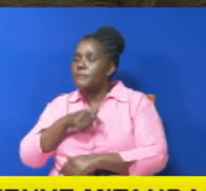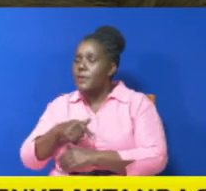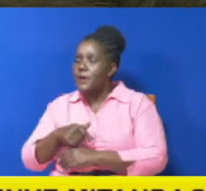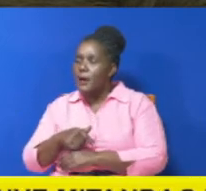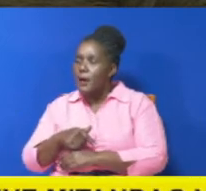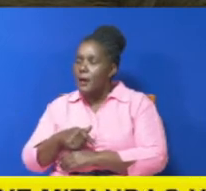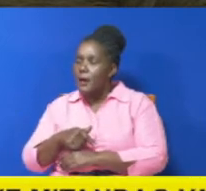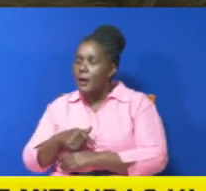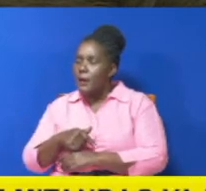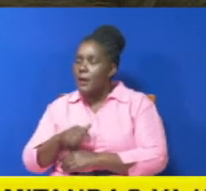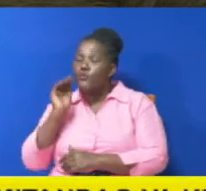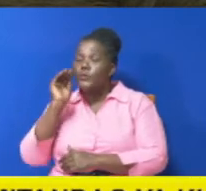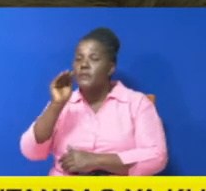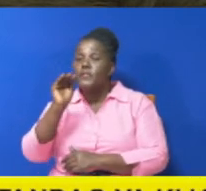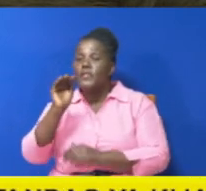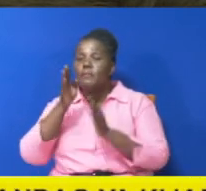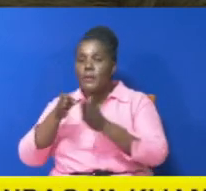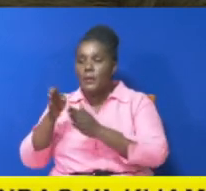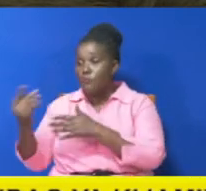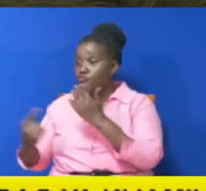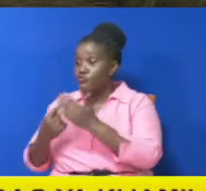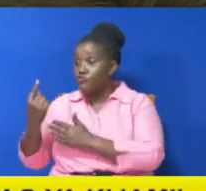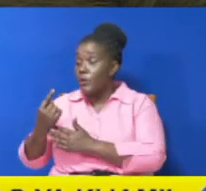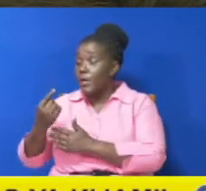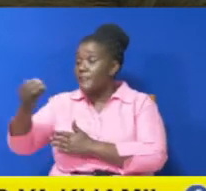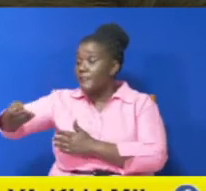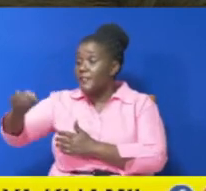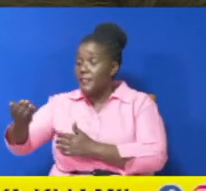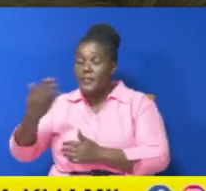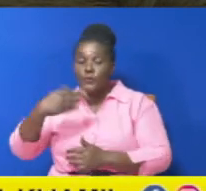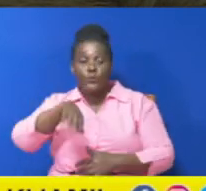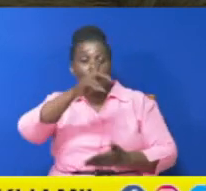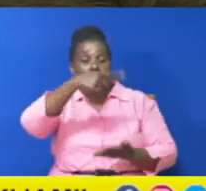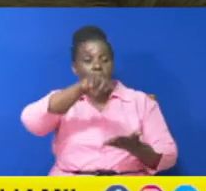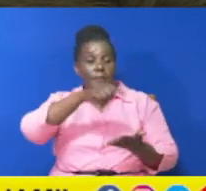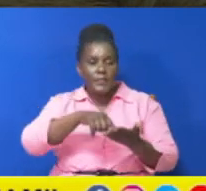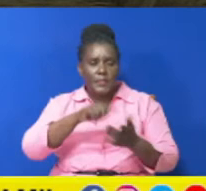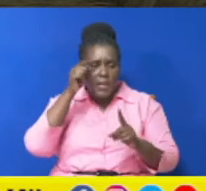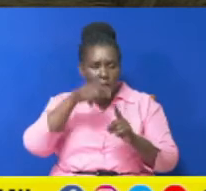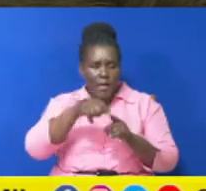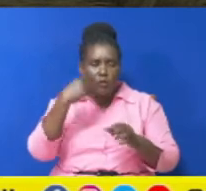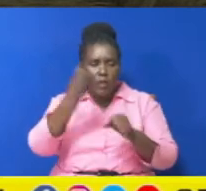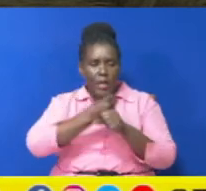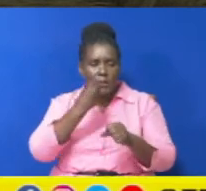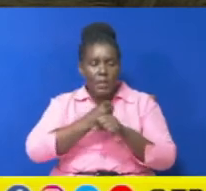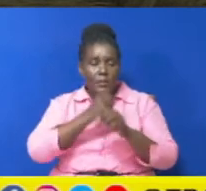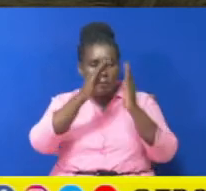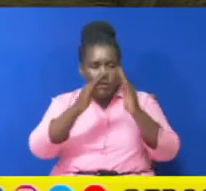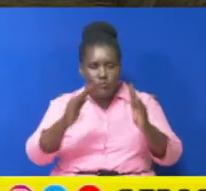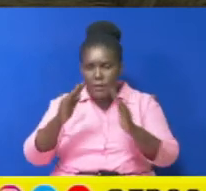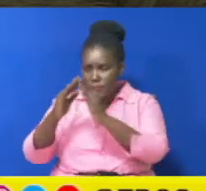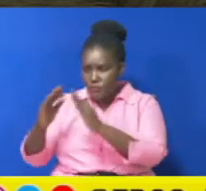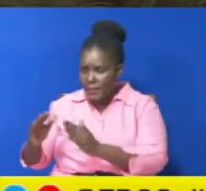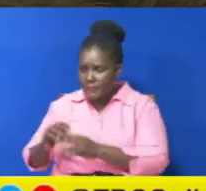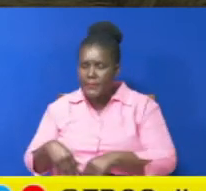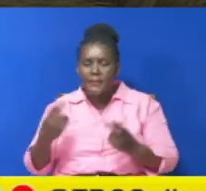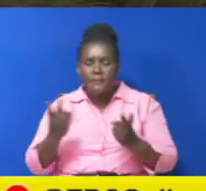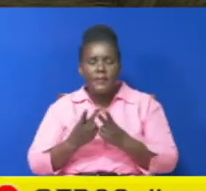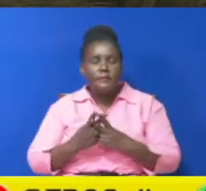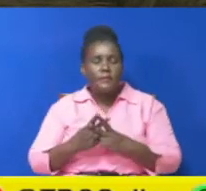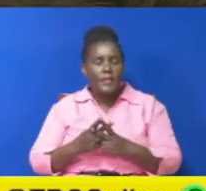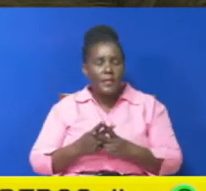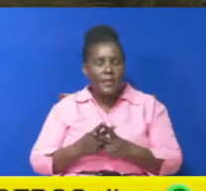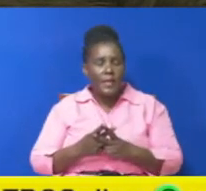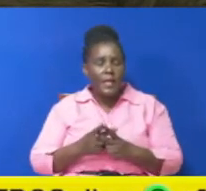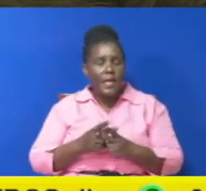madereva kupakia watoto kutoka vijijini kuwaleta mjini kwa ajili ya kazi za ndani na kadhalika. Tumekuwa tunatoa elimu kwa jamii kwa